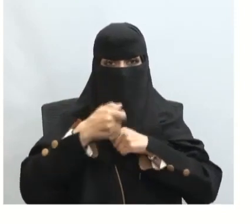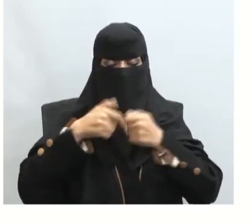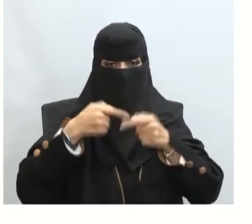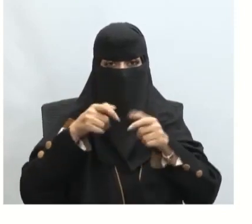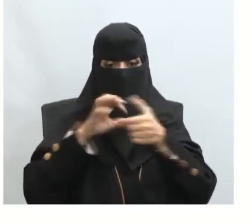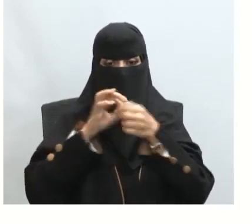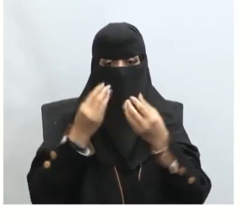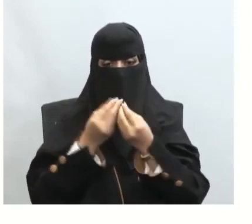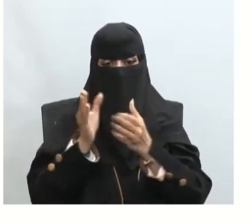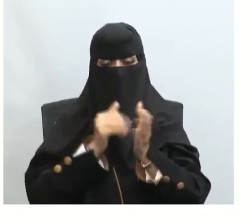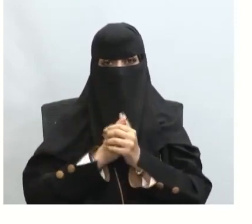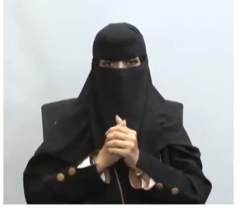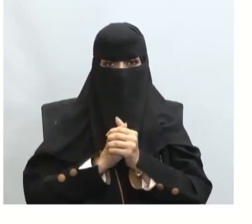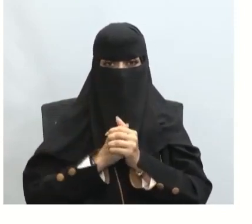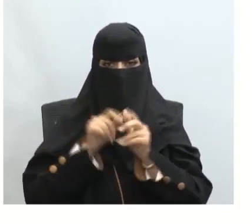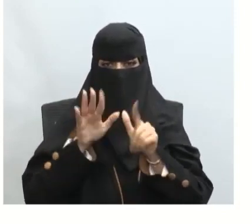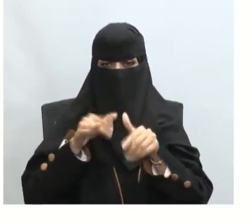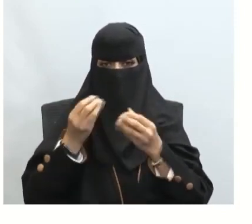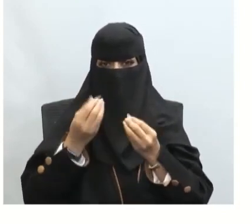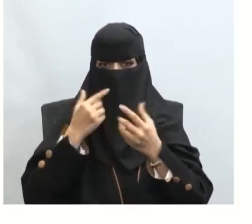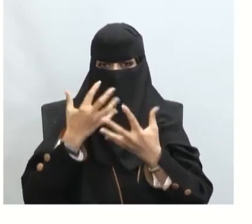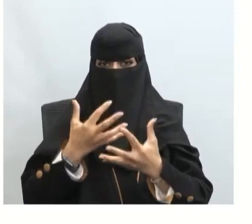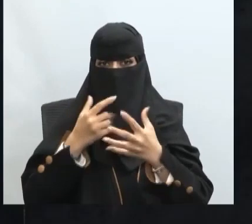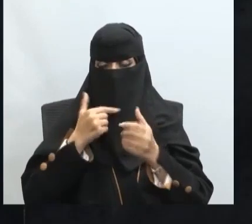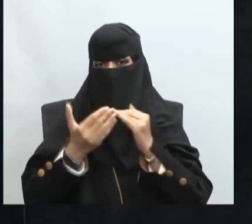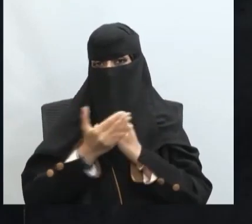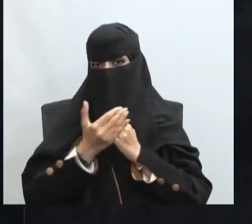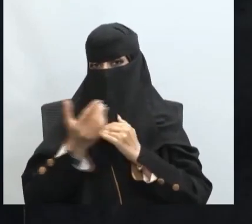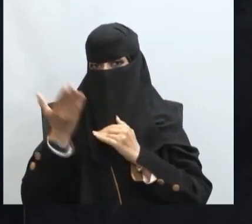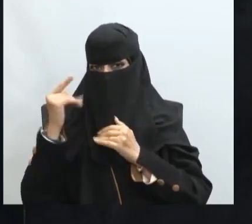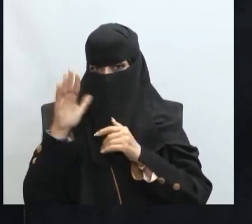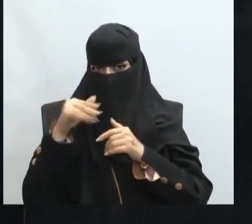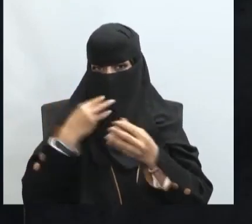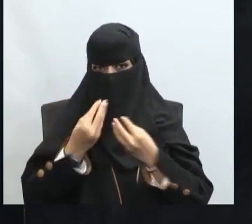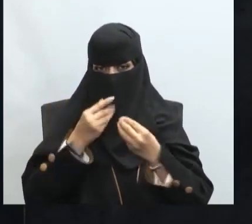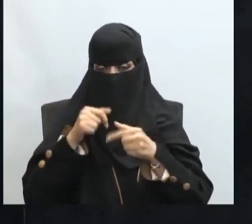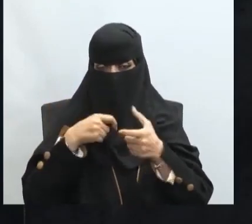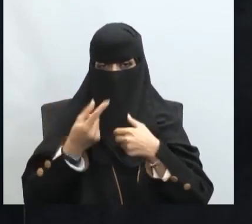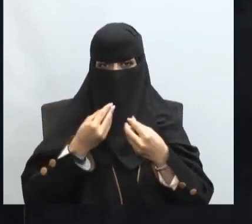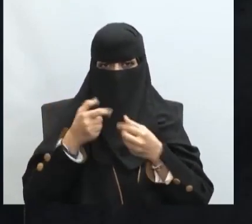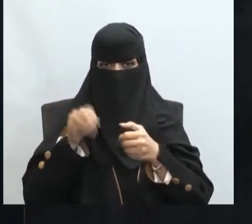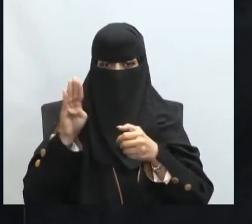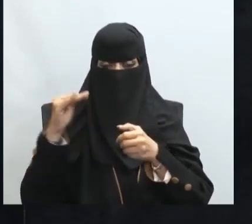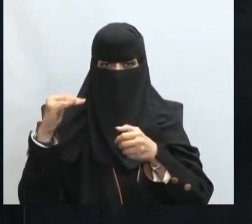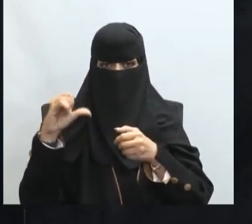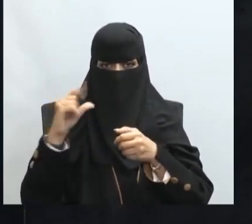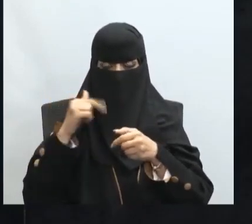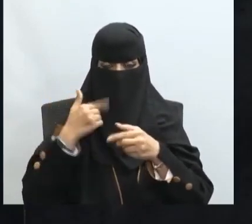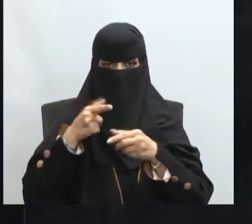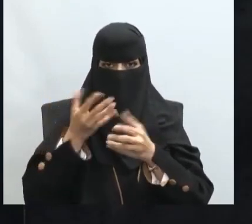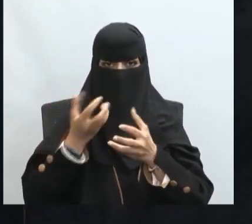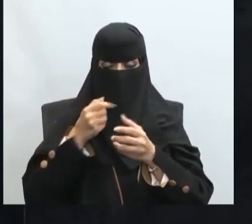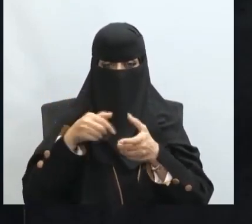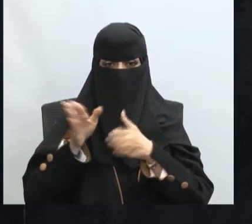وتتحد معا نقف قليلا تكثف سبق ان درسناه عندما تفاعل الكحول مع الحمض الكربوكسيلي فاعطاني